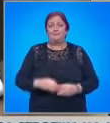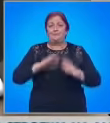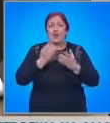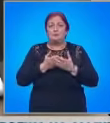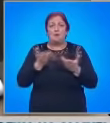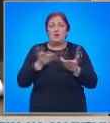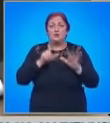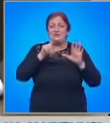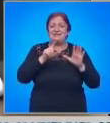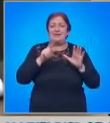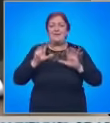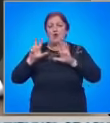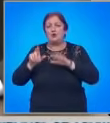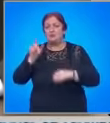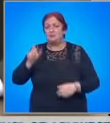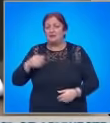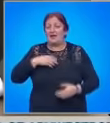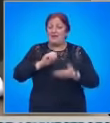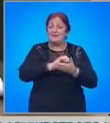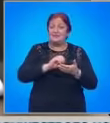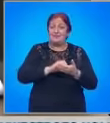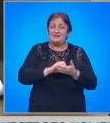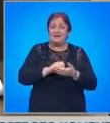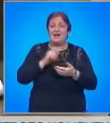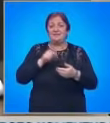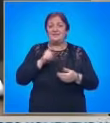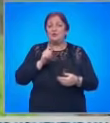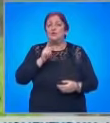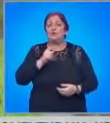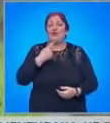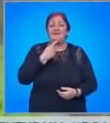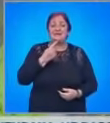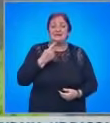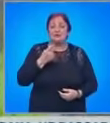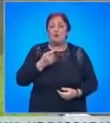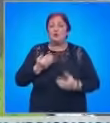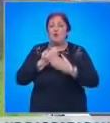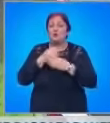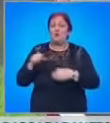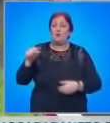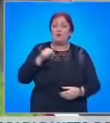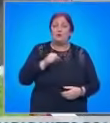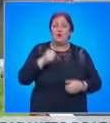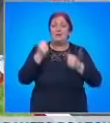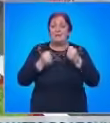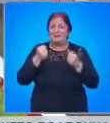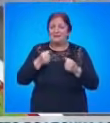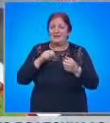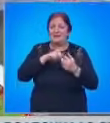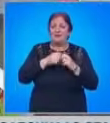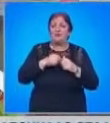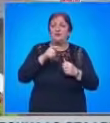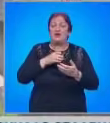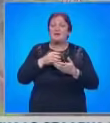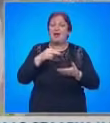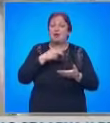Общо, може би 7-8, те си имат списък с лицата, които би трябвало да разпитат. Според новото ръководство на Автомагистрали, проблемът е, че